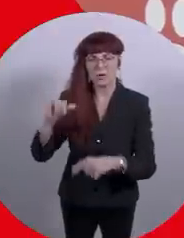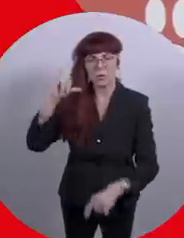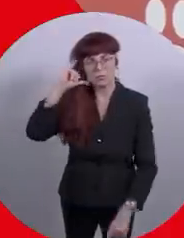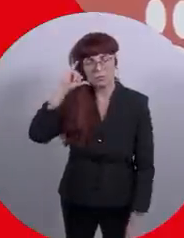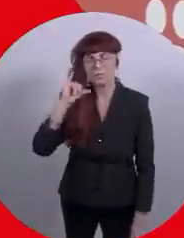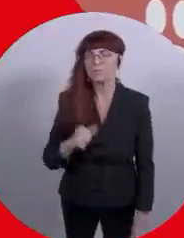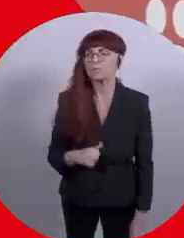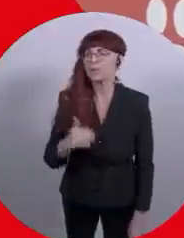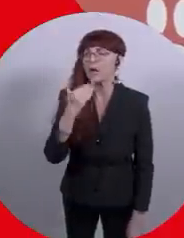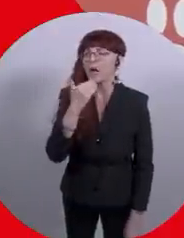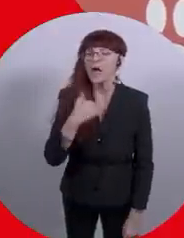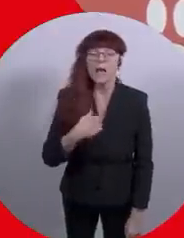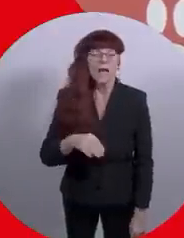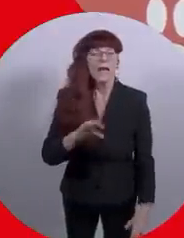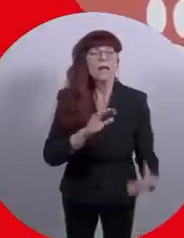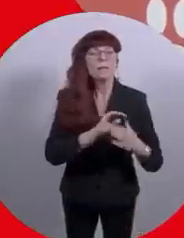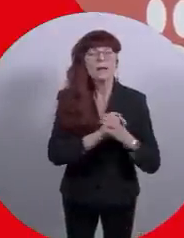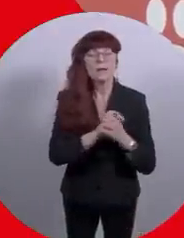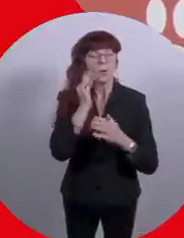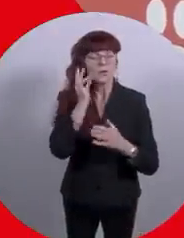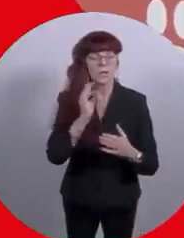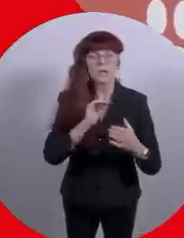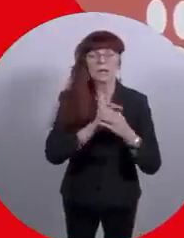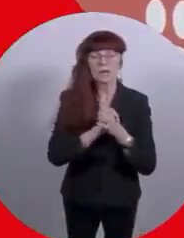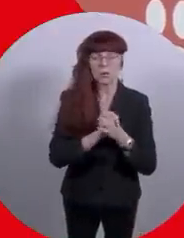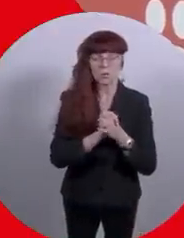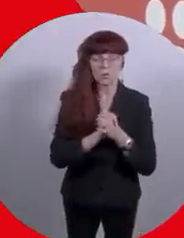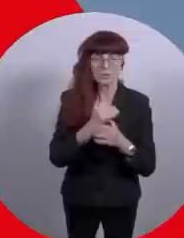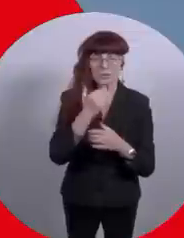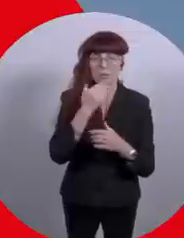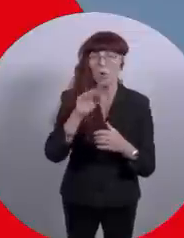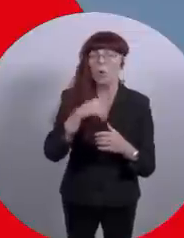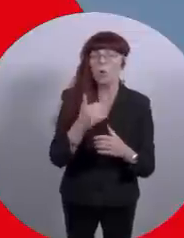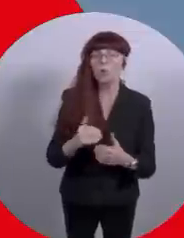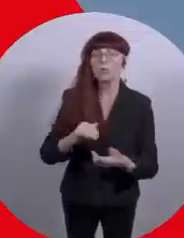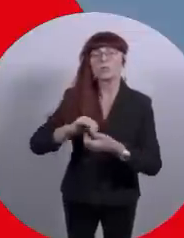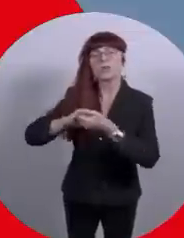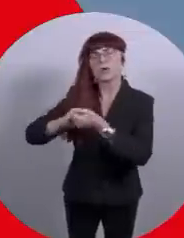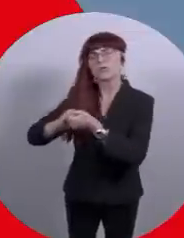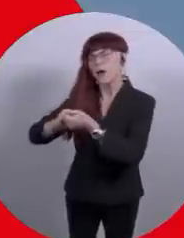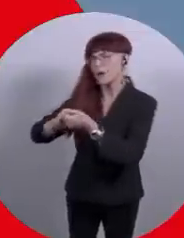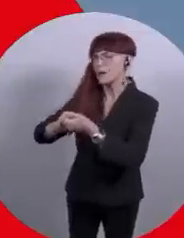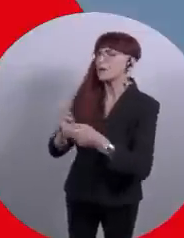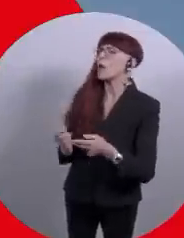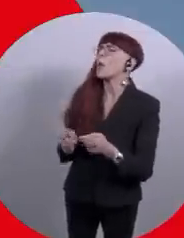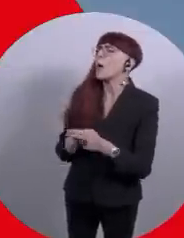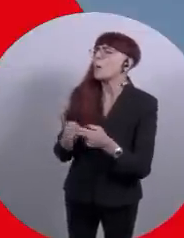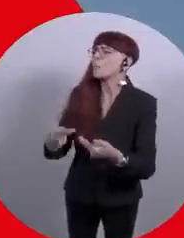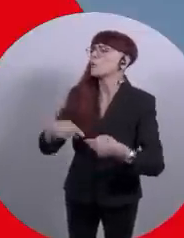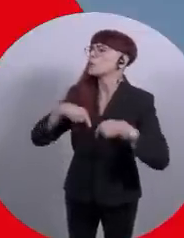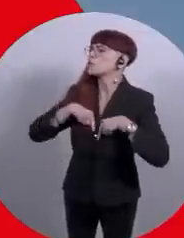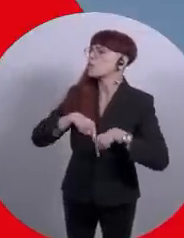liebe Genossinnen liebe Genossen zu allererst möchte ich unsere scheidenden bundesparteivorsitzenden sie hat